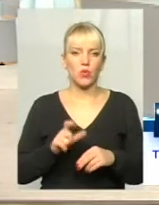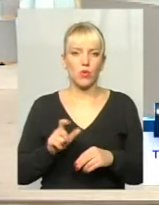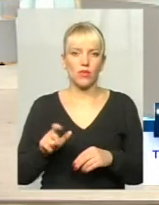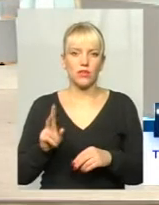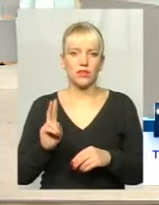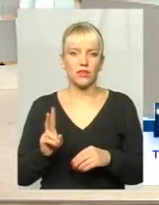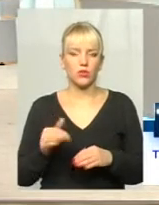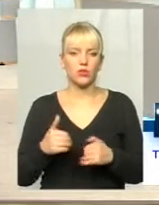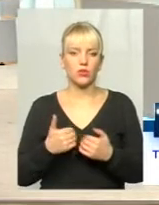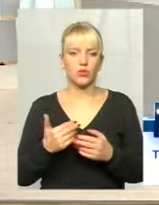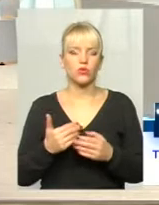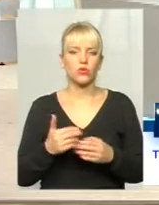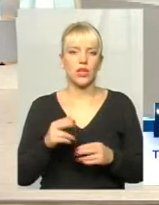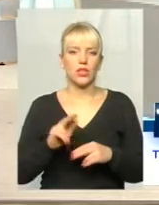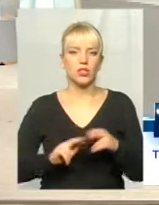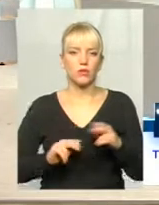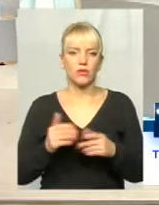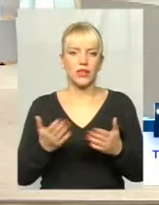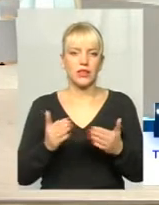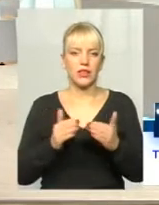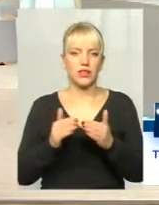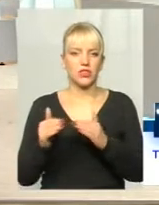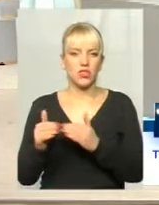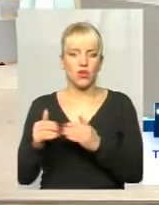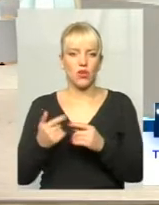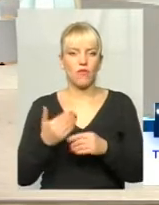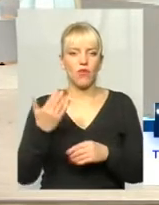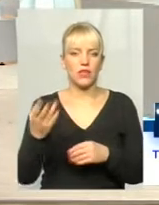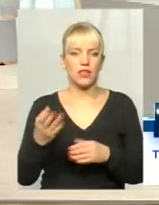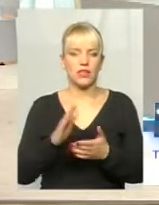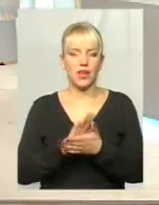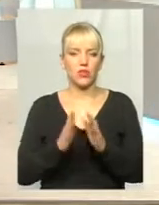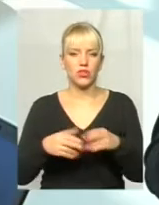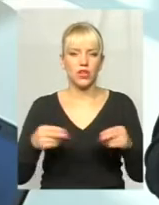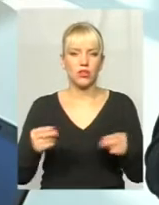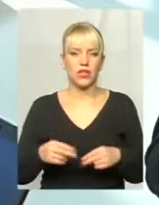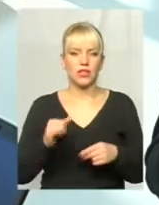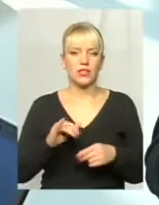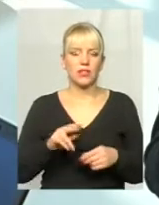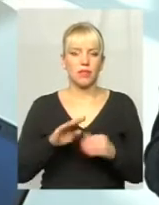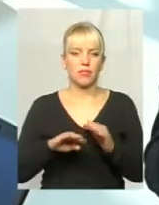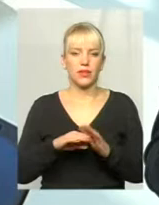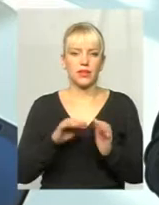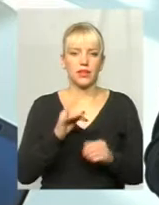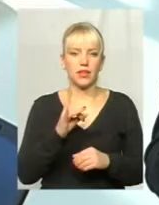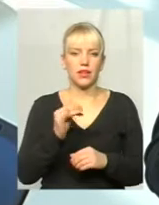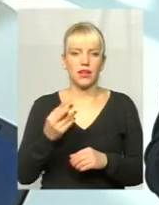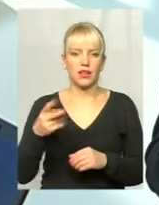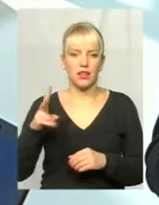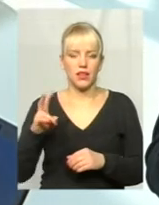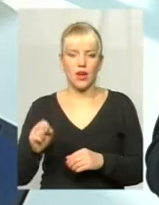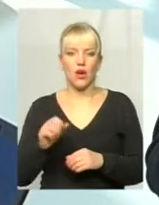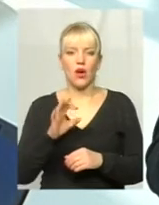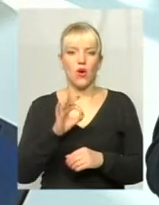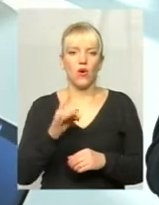які хочуть збудувати якесь житло, вони заключають договір з підрядною організацією, яка повинна